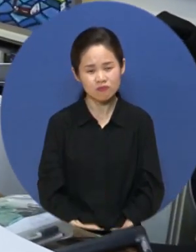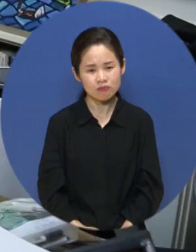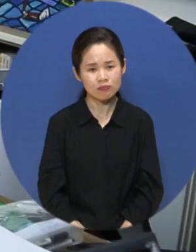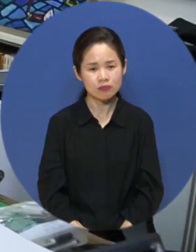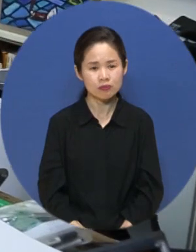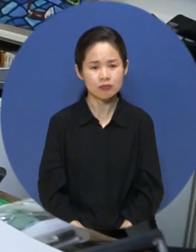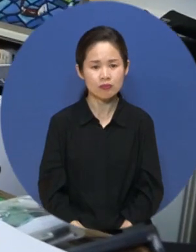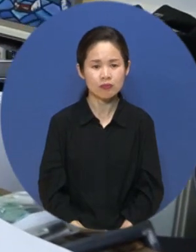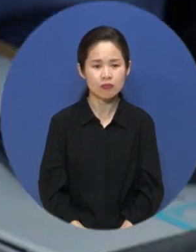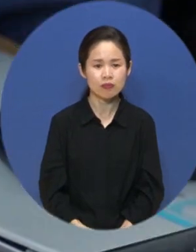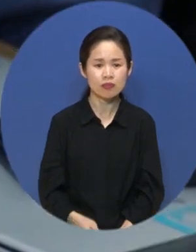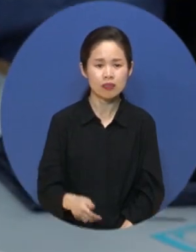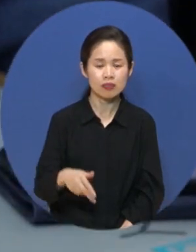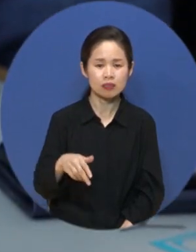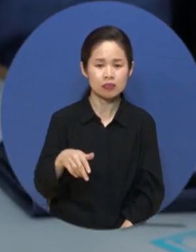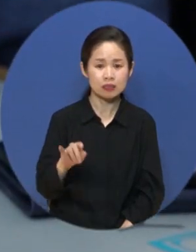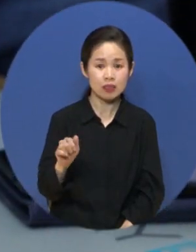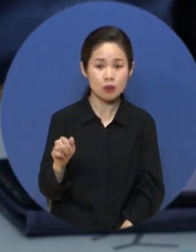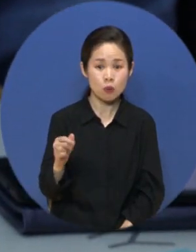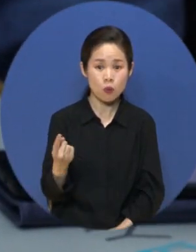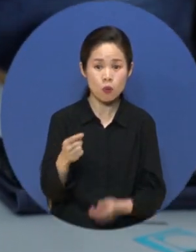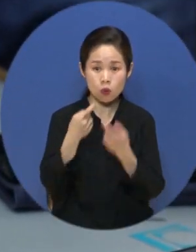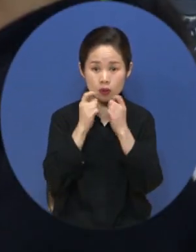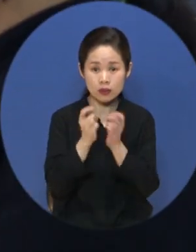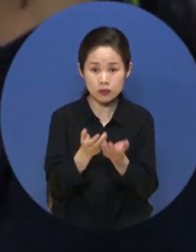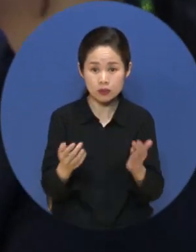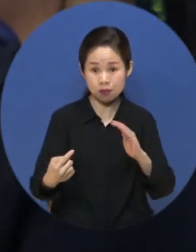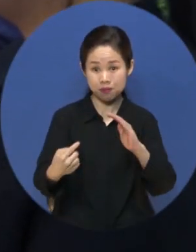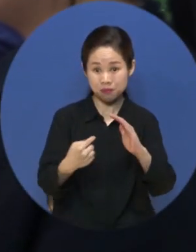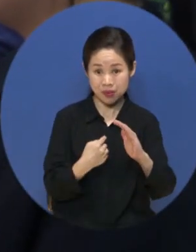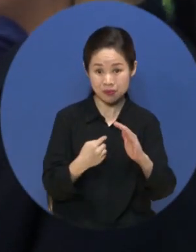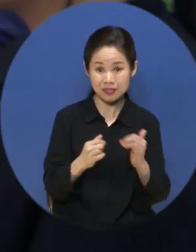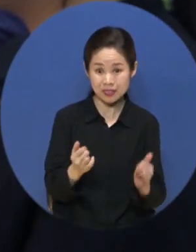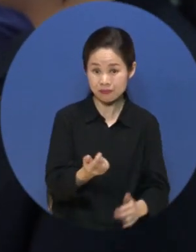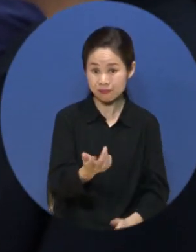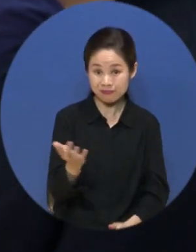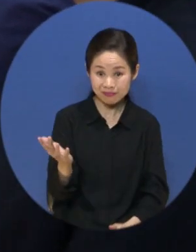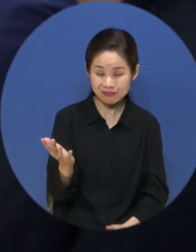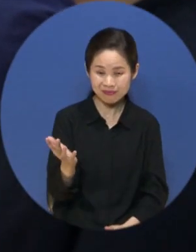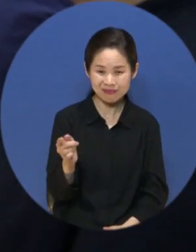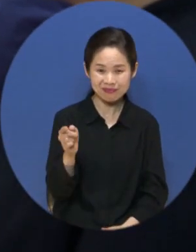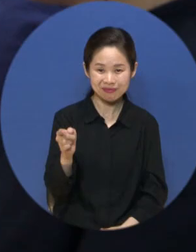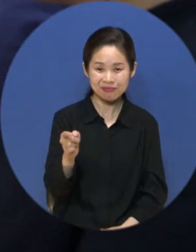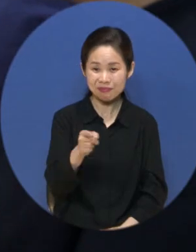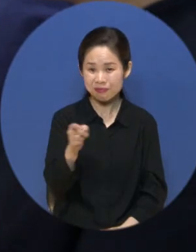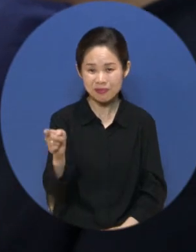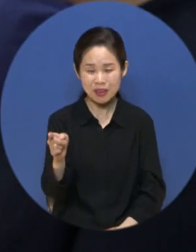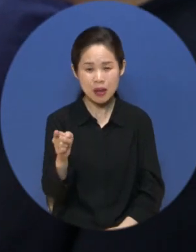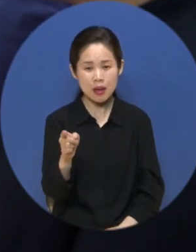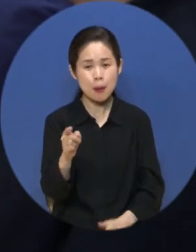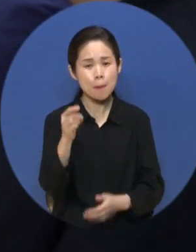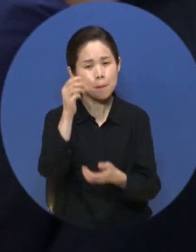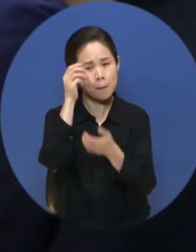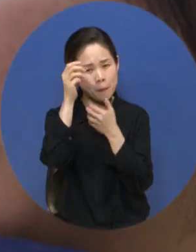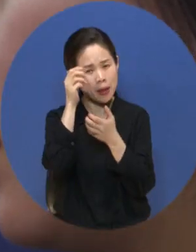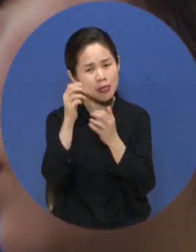이때 재호 씨의 개인전을 찾아준 사람들. 재호 씨와 오랜 팬처럼 보이는데요.